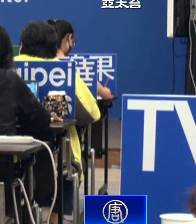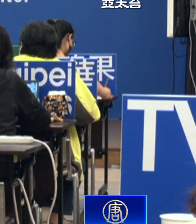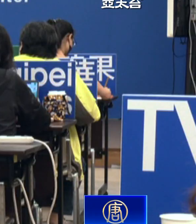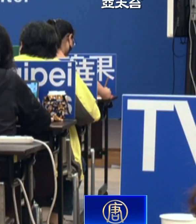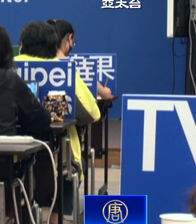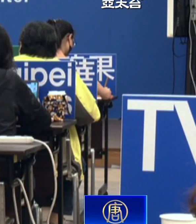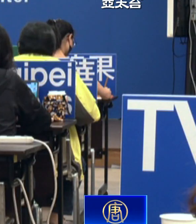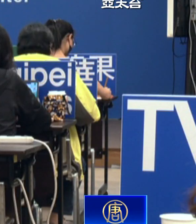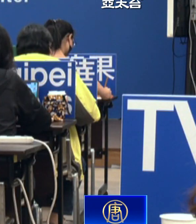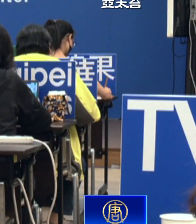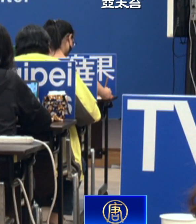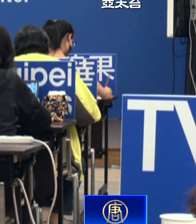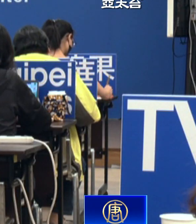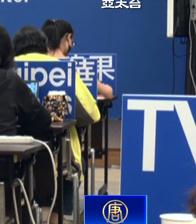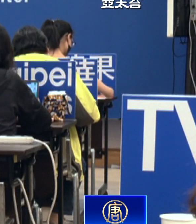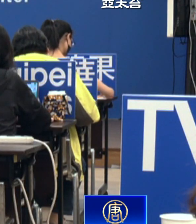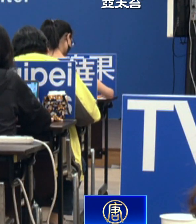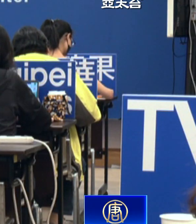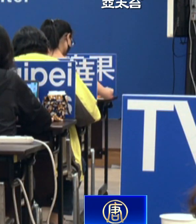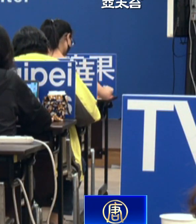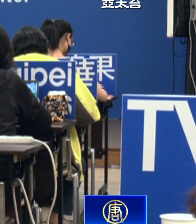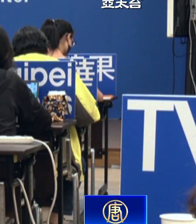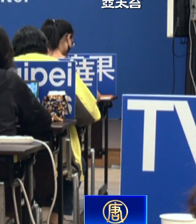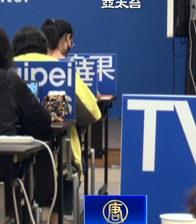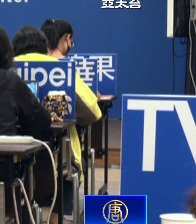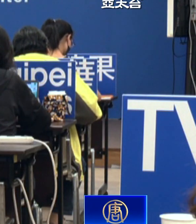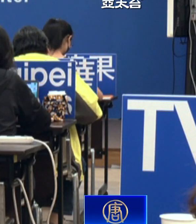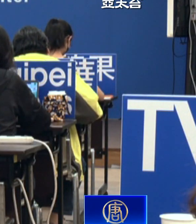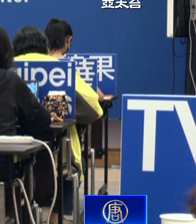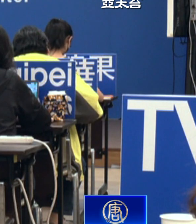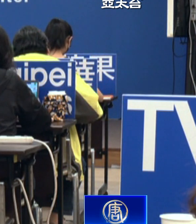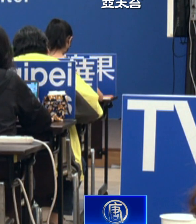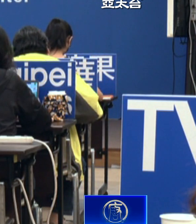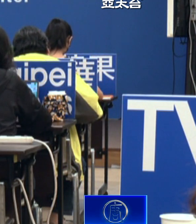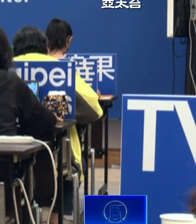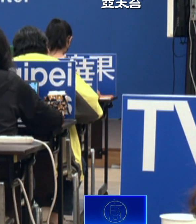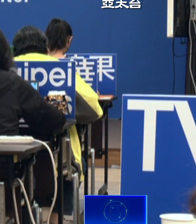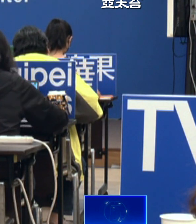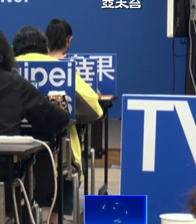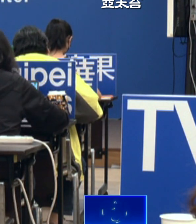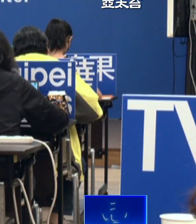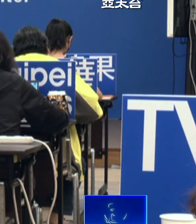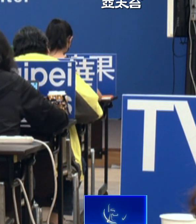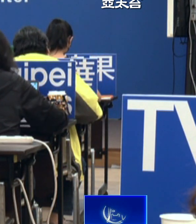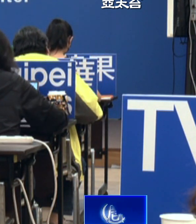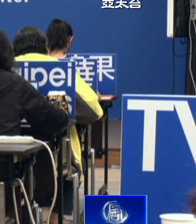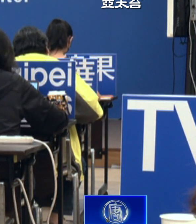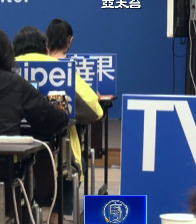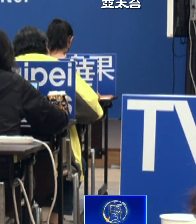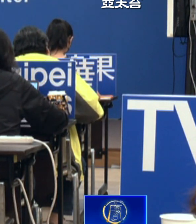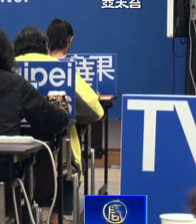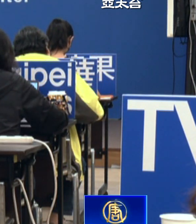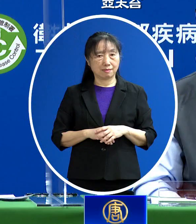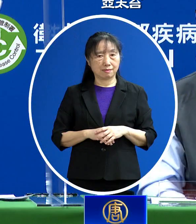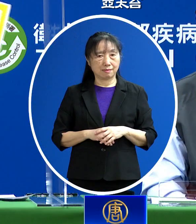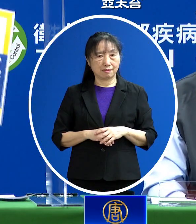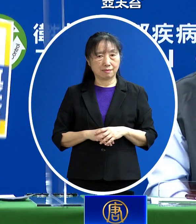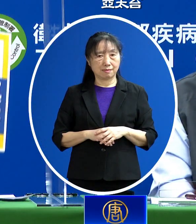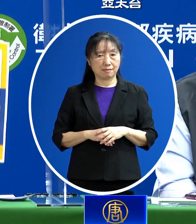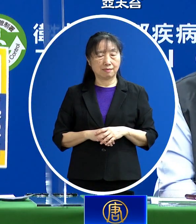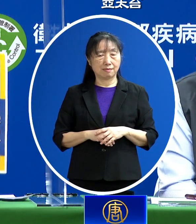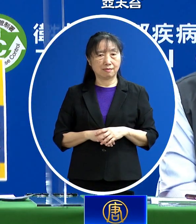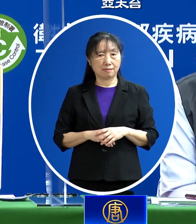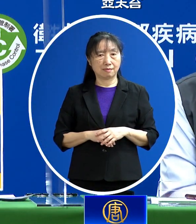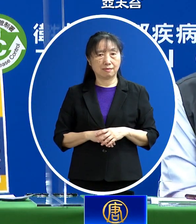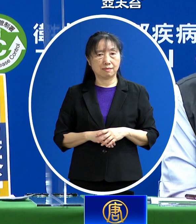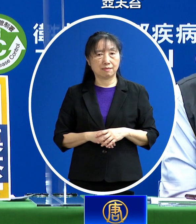认。另外，嘉义喜宴群聚案也扩大，又新增6名确诊者，已经累计16人确诊。担忧